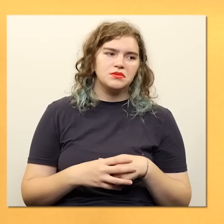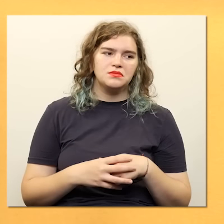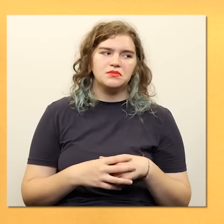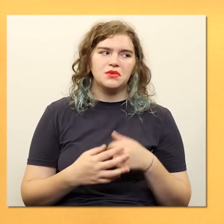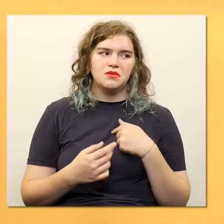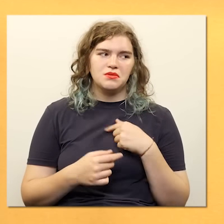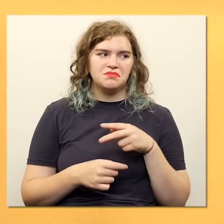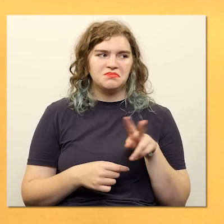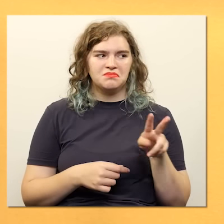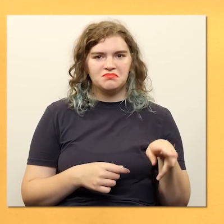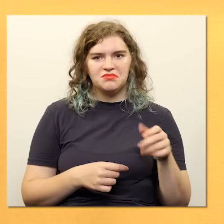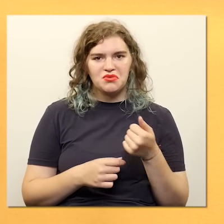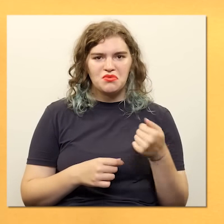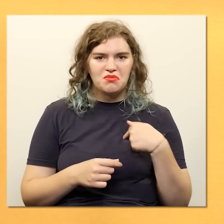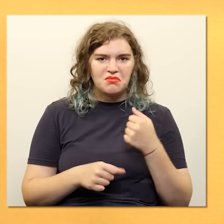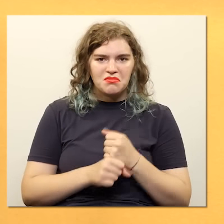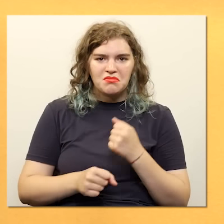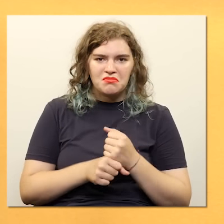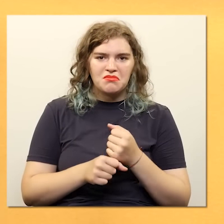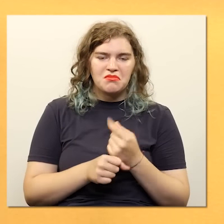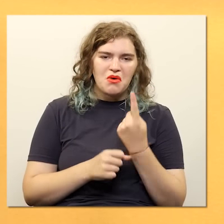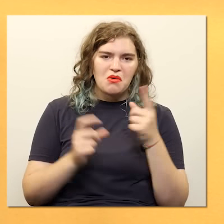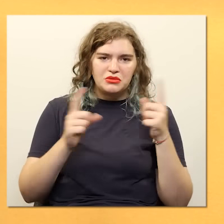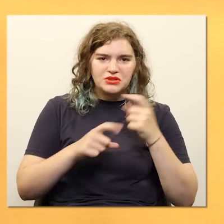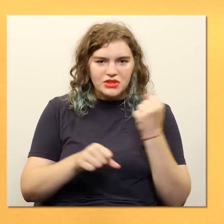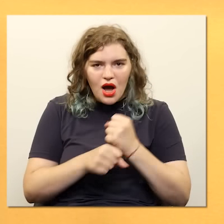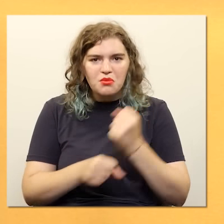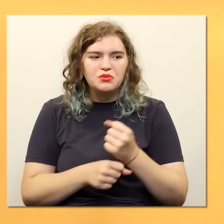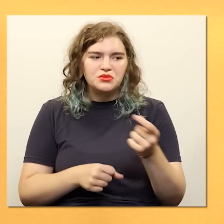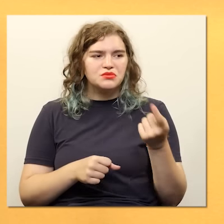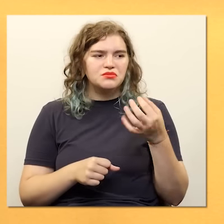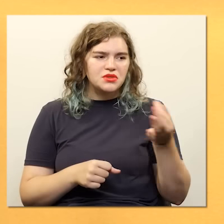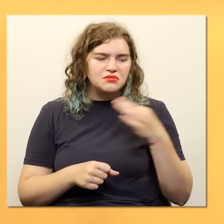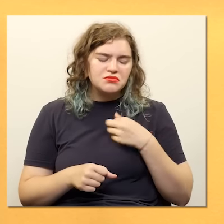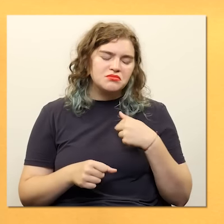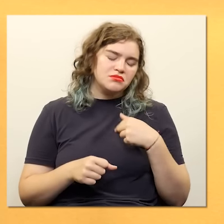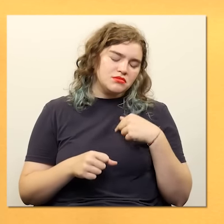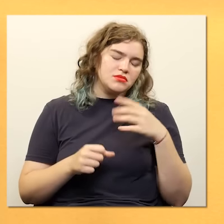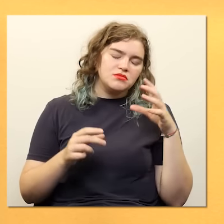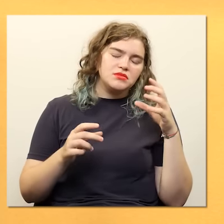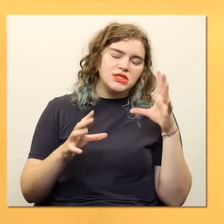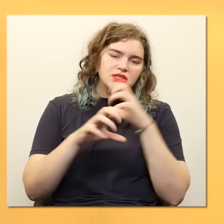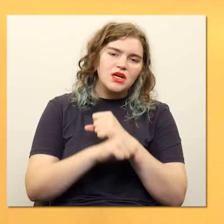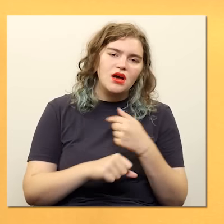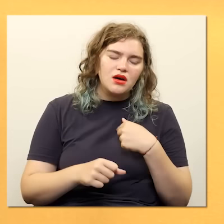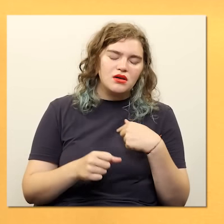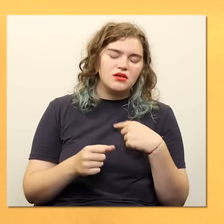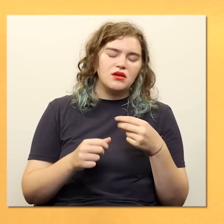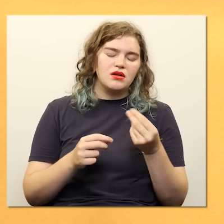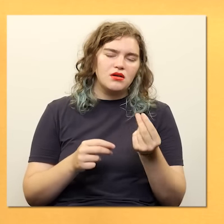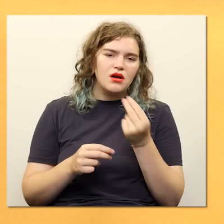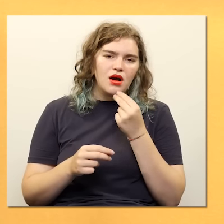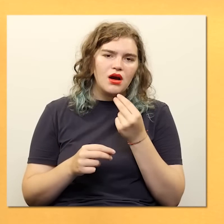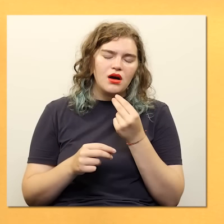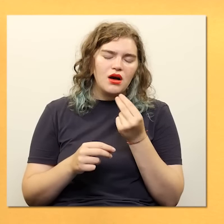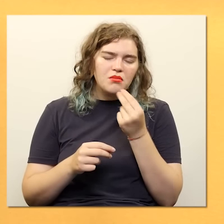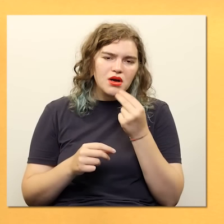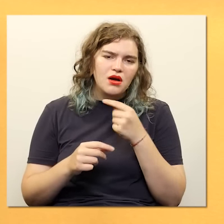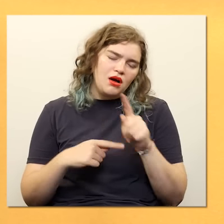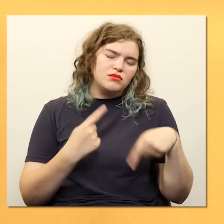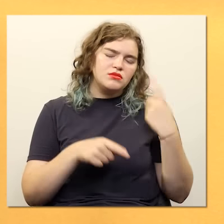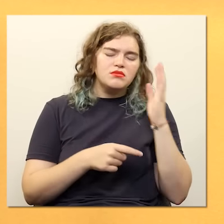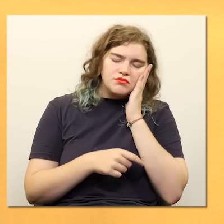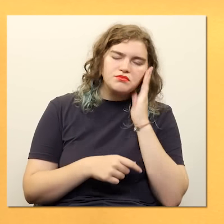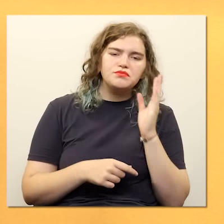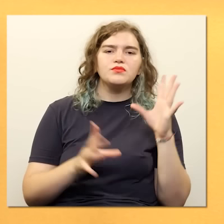Na, numai atât ai putut spune despre munca mea de peste zi. O trecut, am luat cina și ne-am culcat. Și